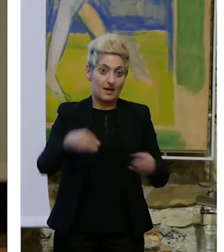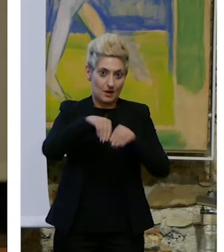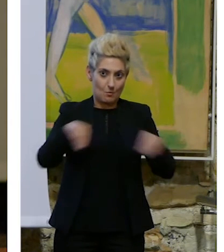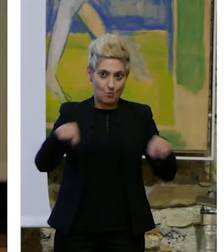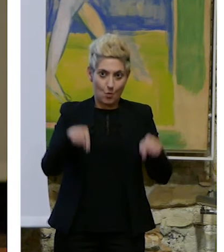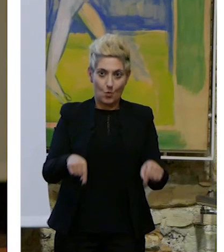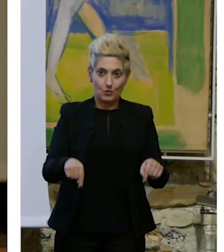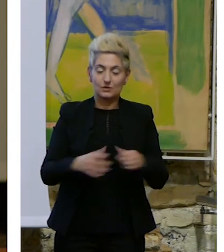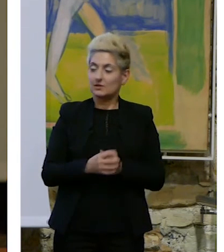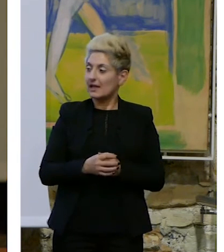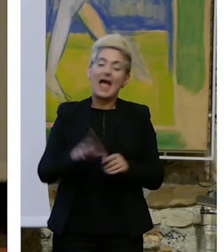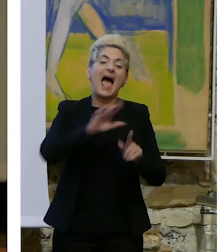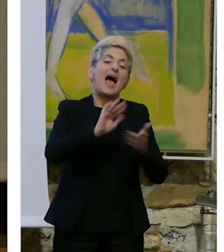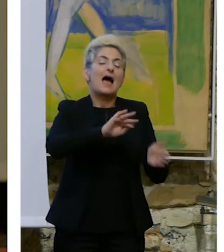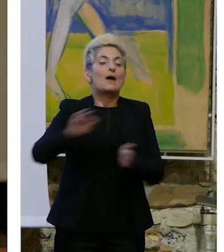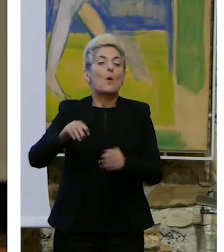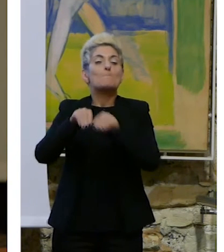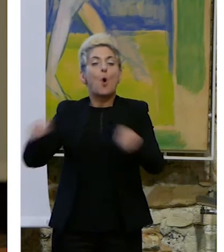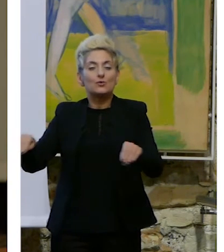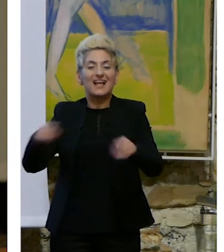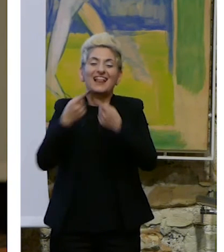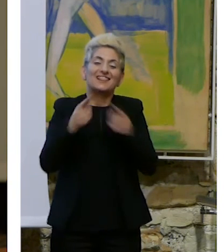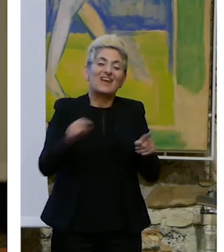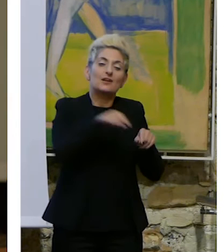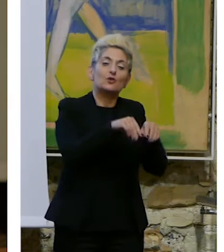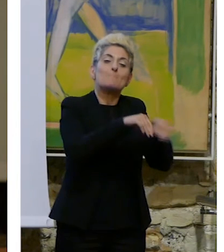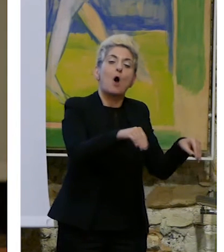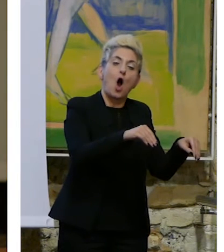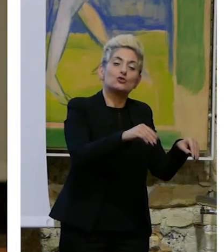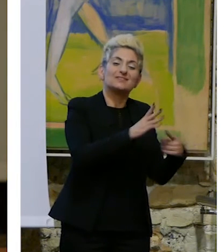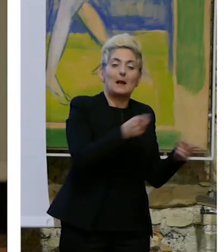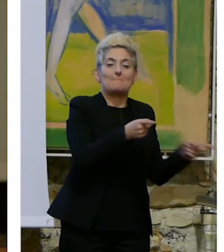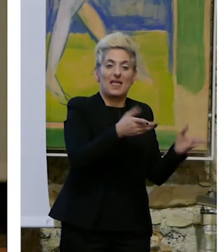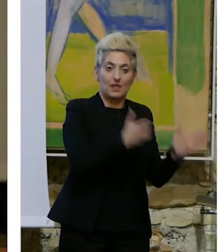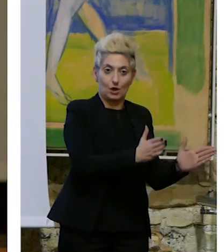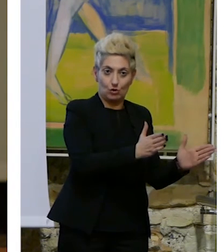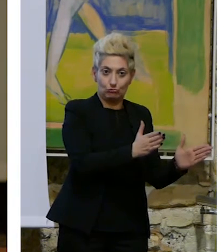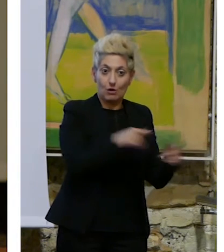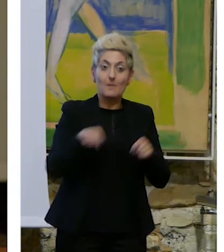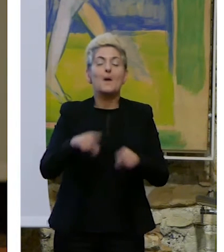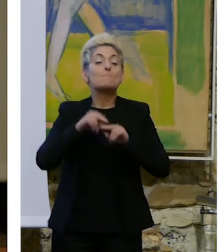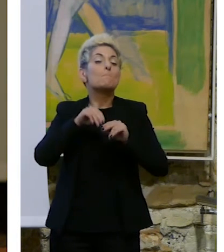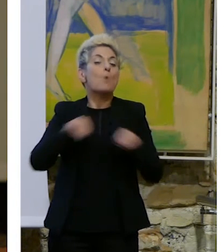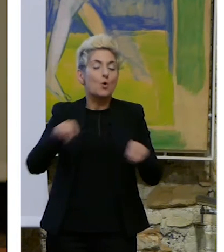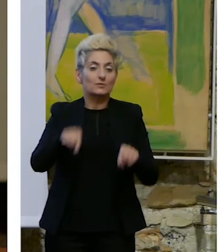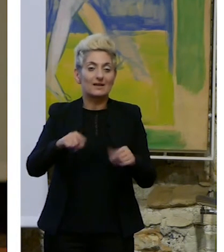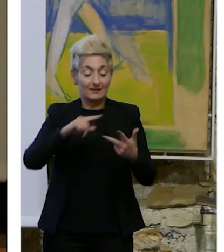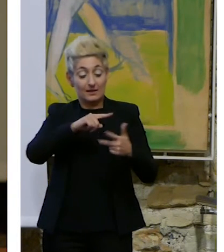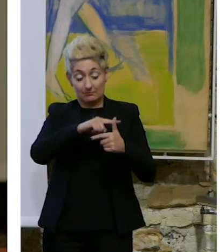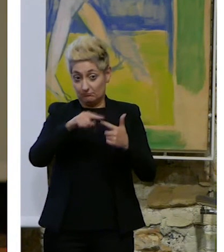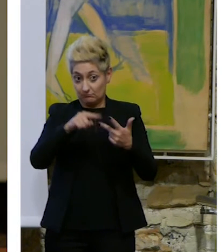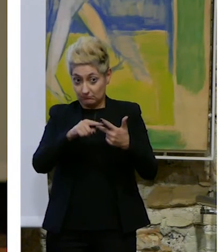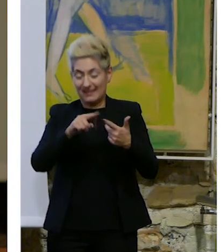lo differenzia da una mostra che non ha questa problematica, la conservazione. Tre, la